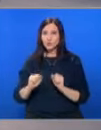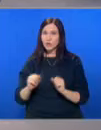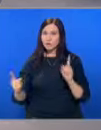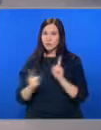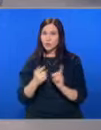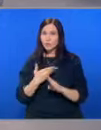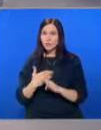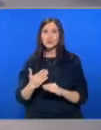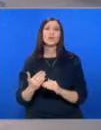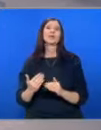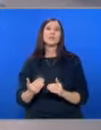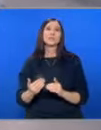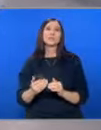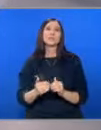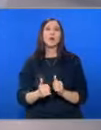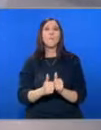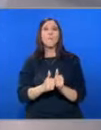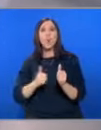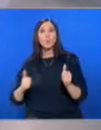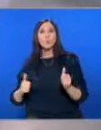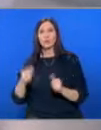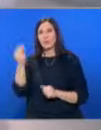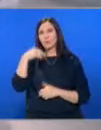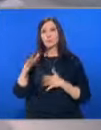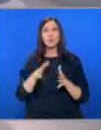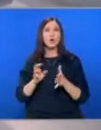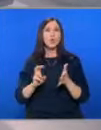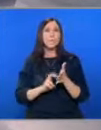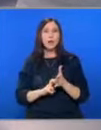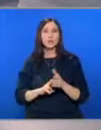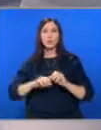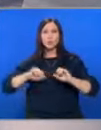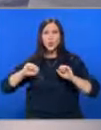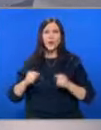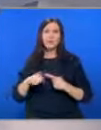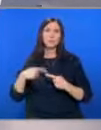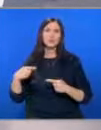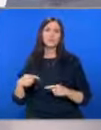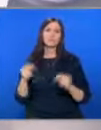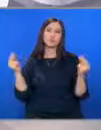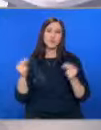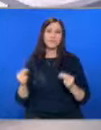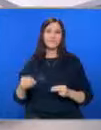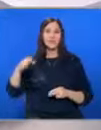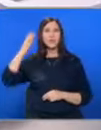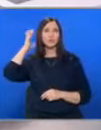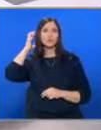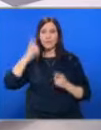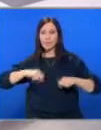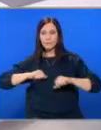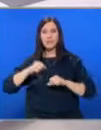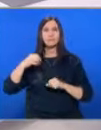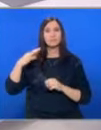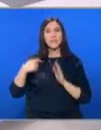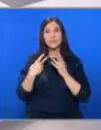с подуправителите на БНБ. С ускоряването на процеса по сформиране на служебен кабинет, президентът демонстрира готовност